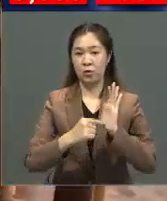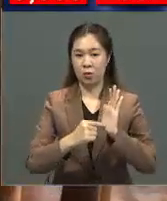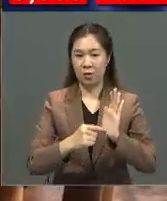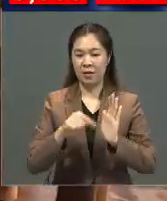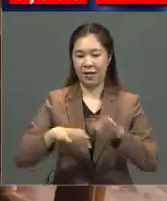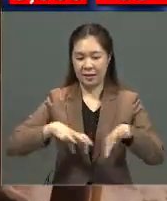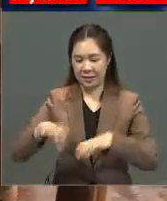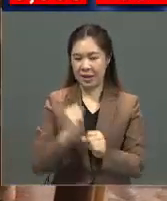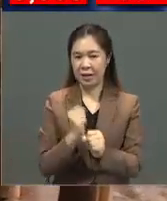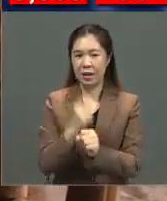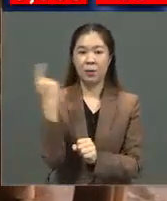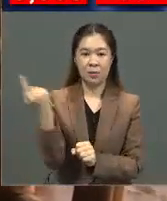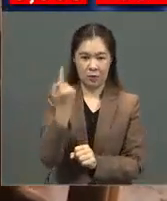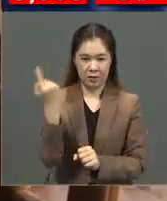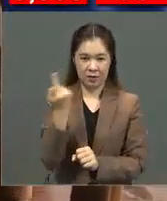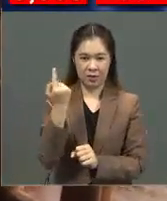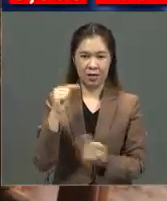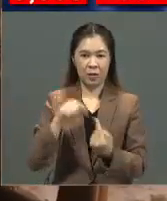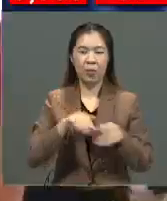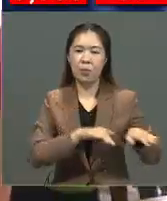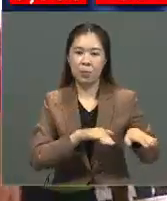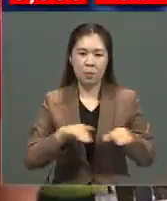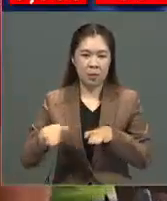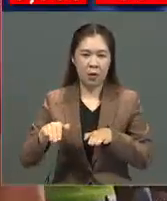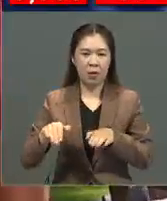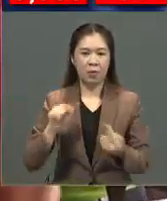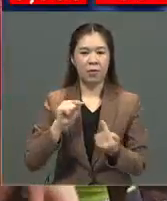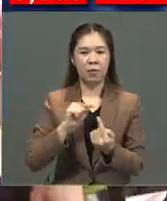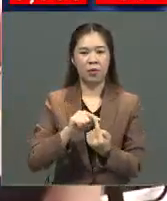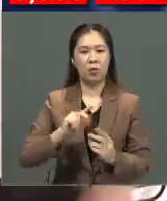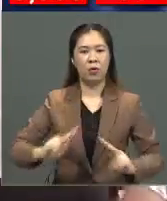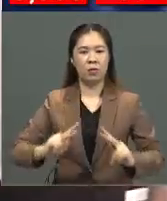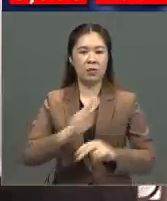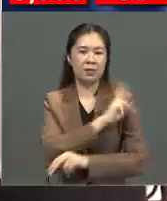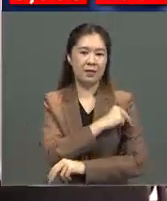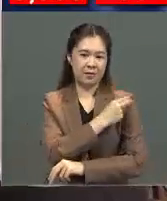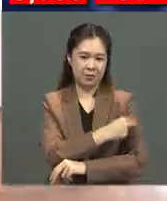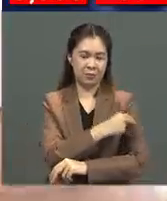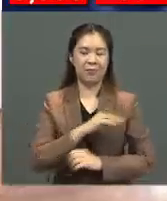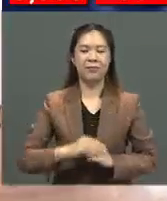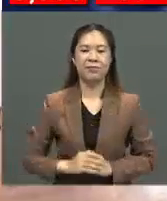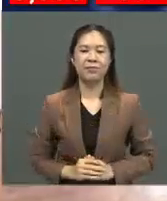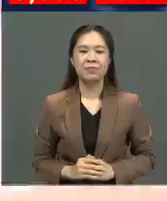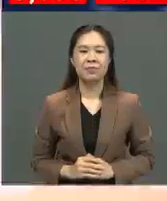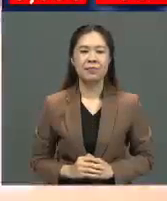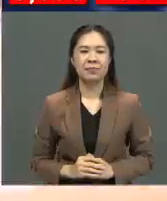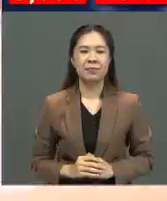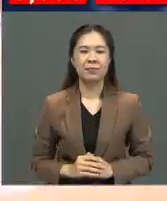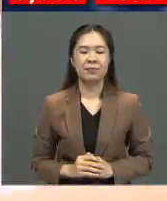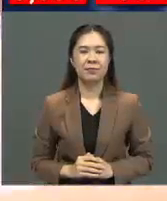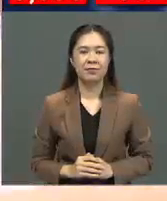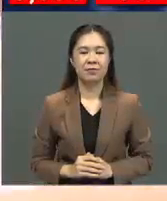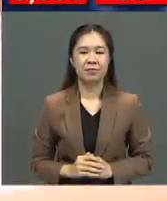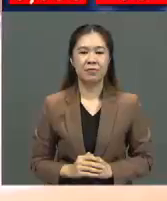การบริหารจัดการด้านการท่องเที่ยวชุมชนที่มีความพร้อมด้านมาตรการสาธารณสุข ได้เห็น